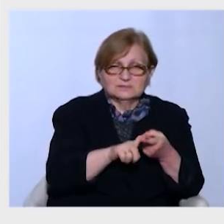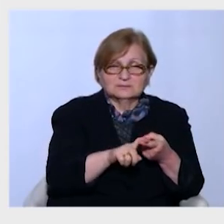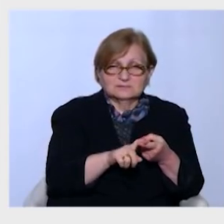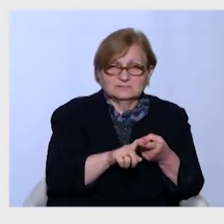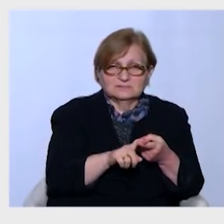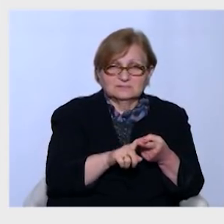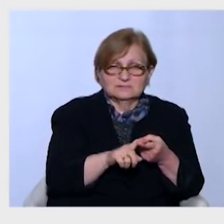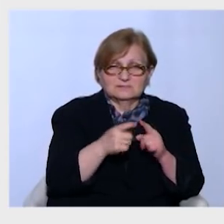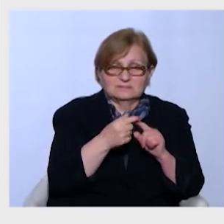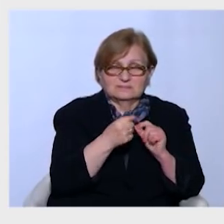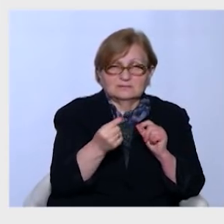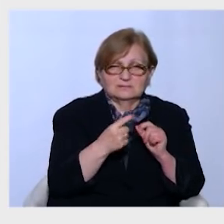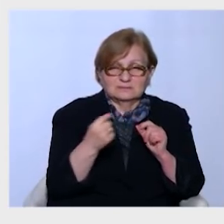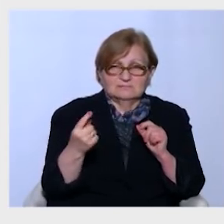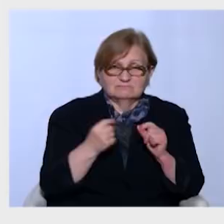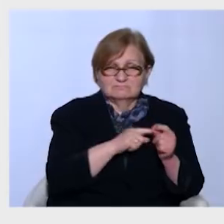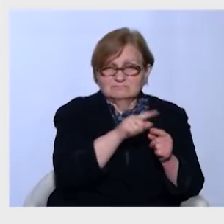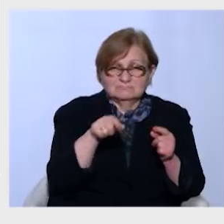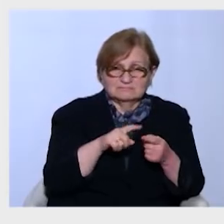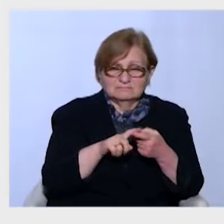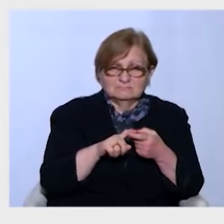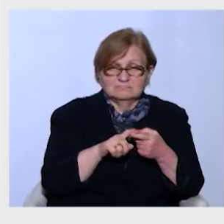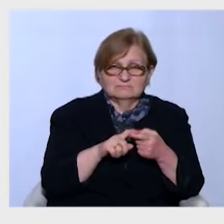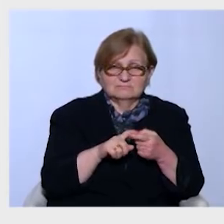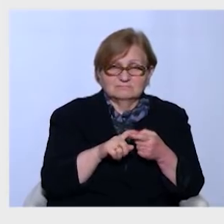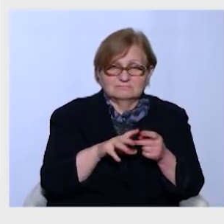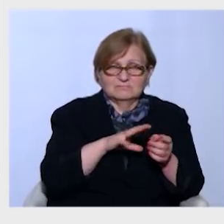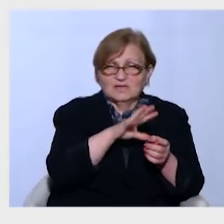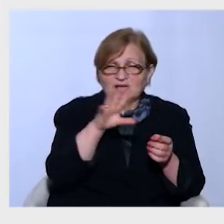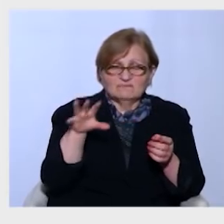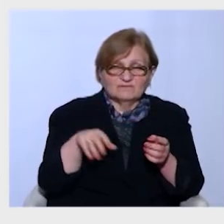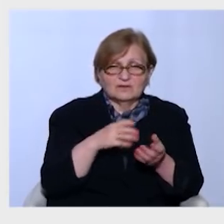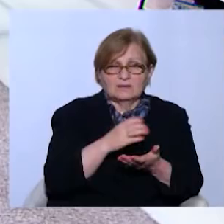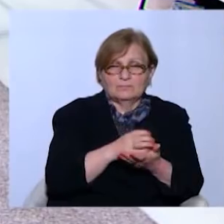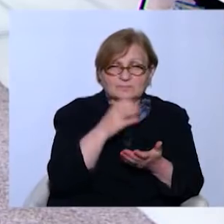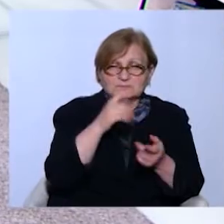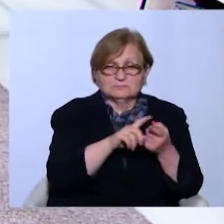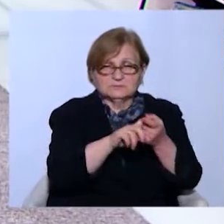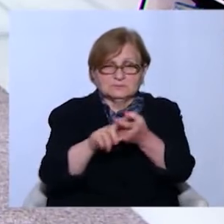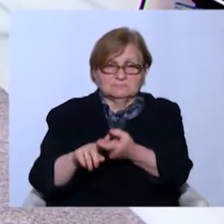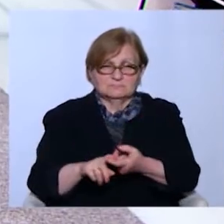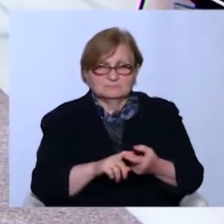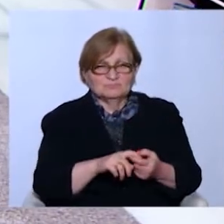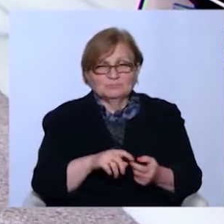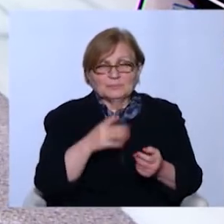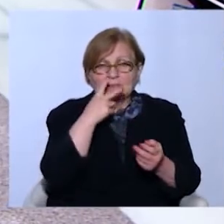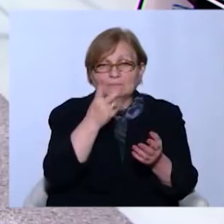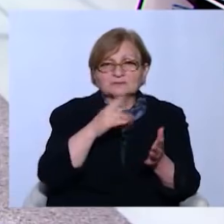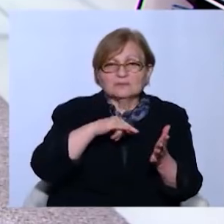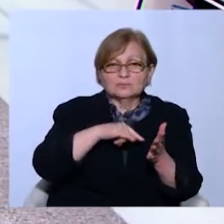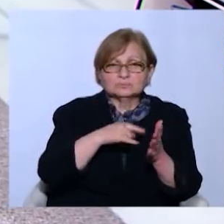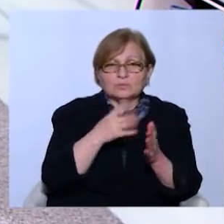დამოკიდებულება წვეროებს, წიბოებსა და წახნაგებს შორის ყველანაირ პრიზმაზე ვრცელდება. შევამოწმოთ ოთხკუთხა